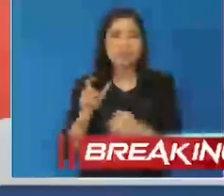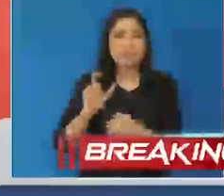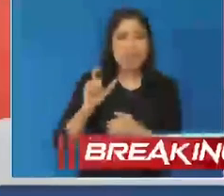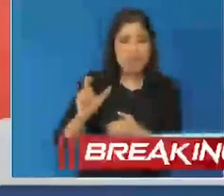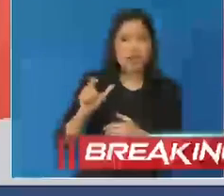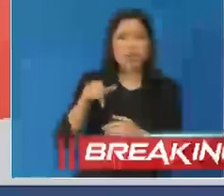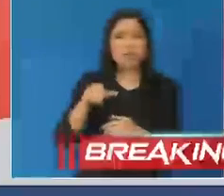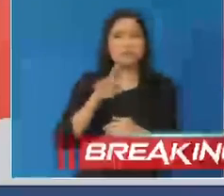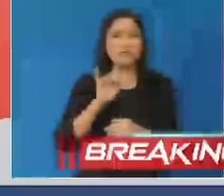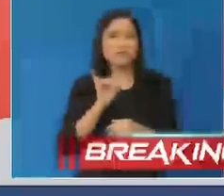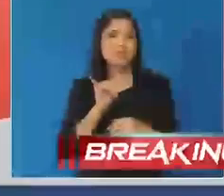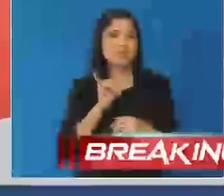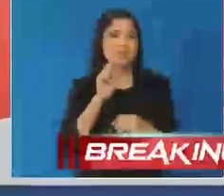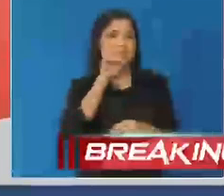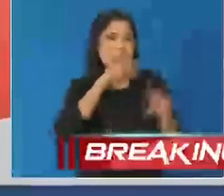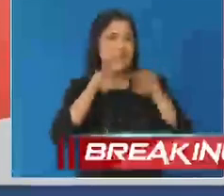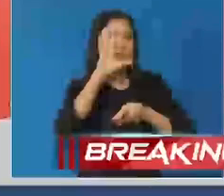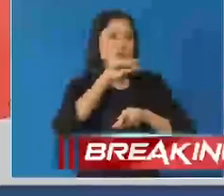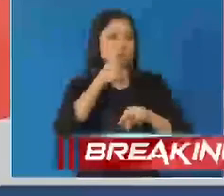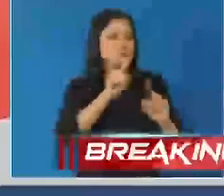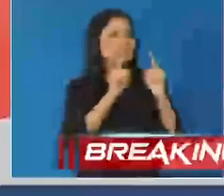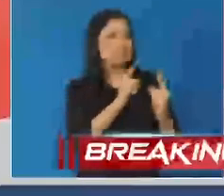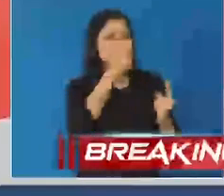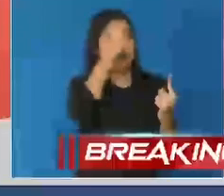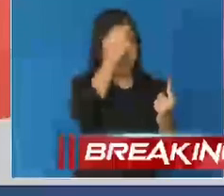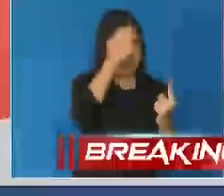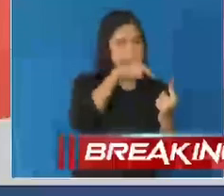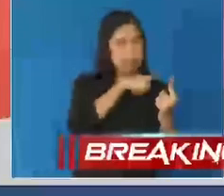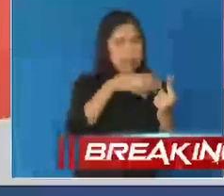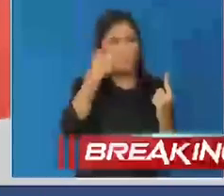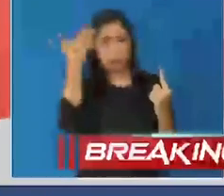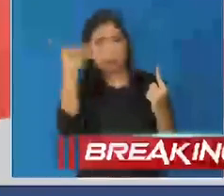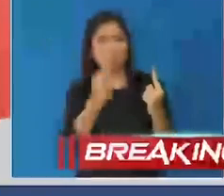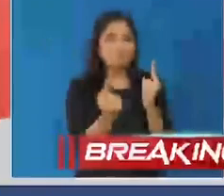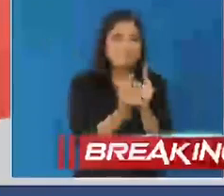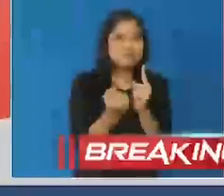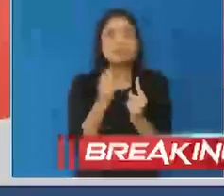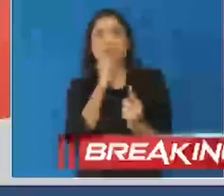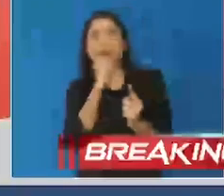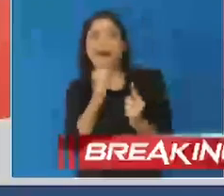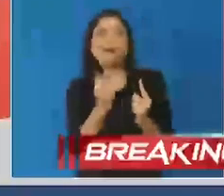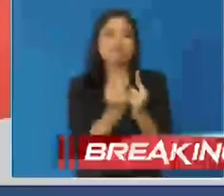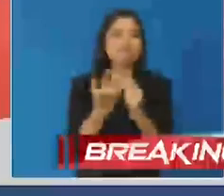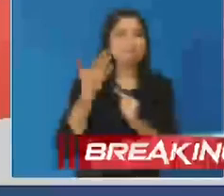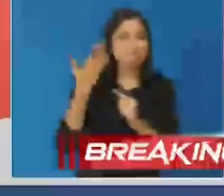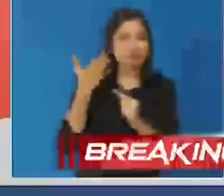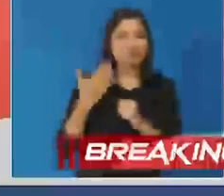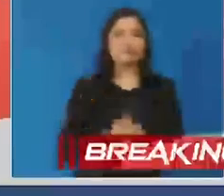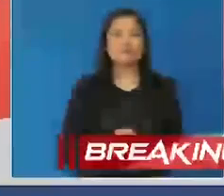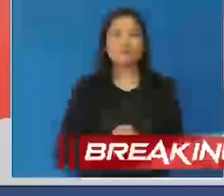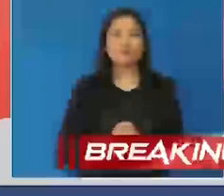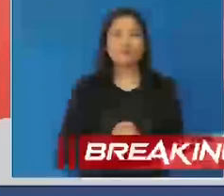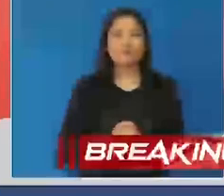positif yang kita dapatkan di rumah sakit kita akan melaksanakan pemeriksaan cepat dengan rapid test